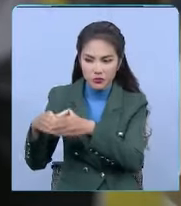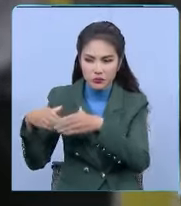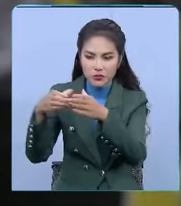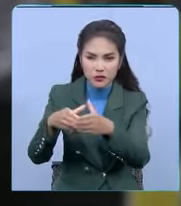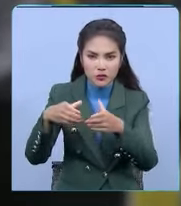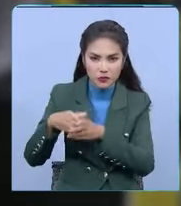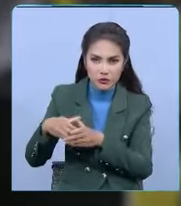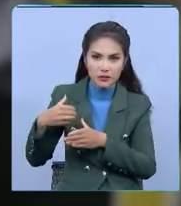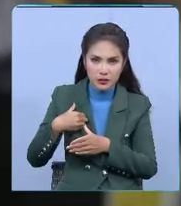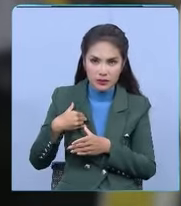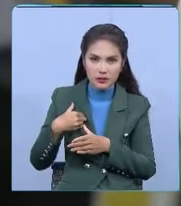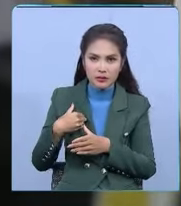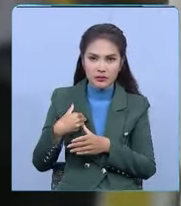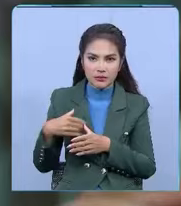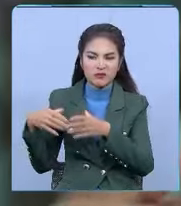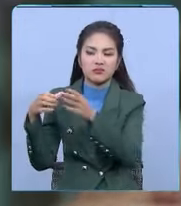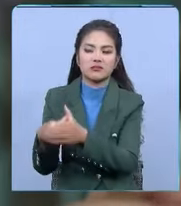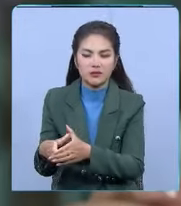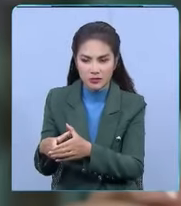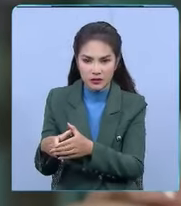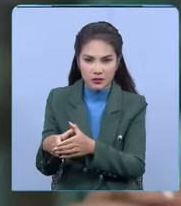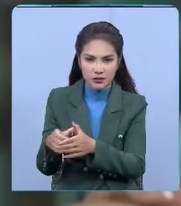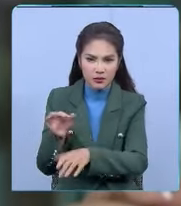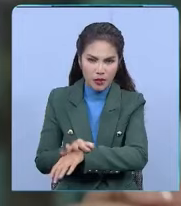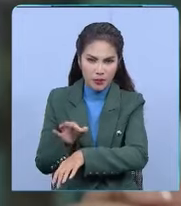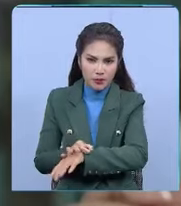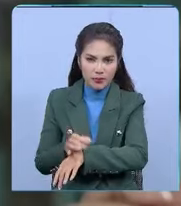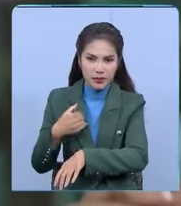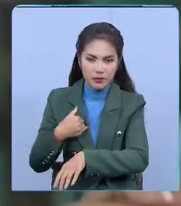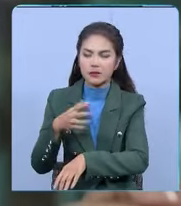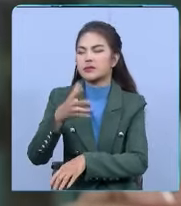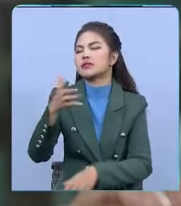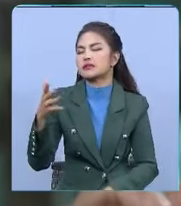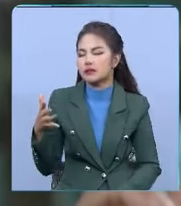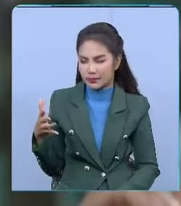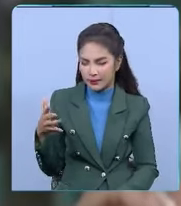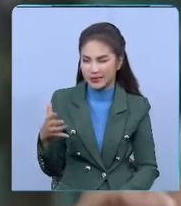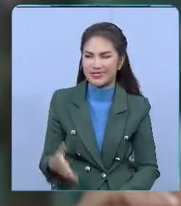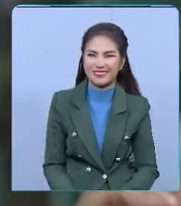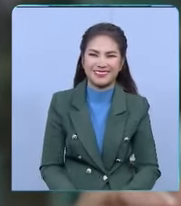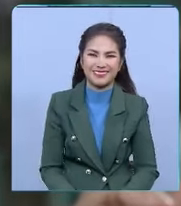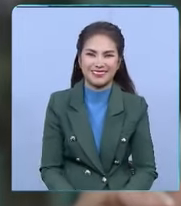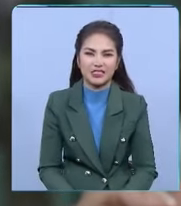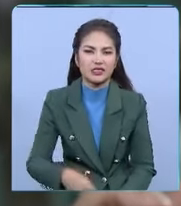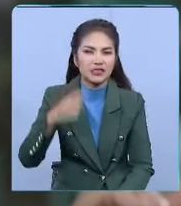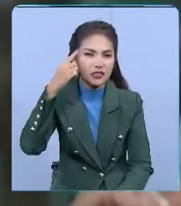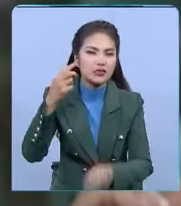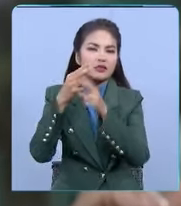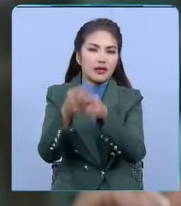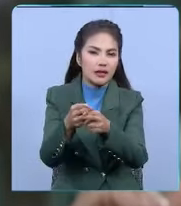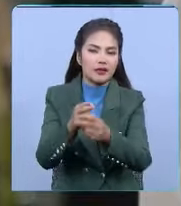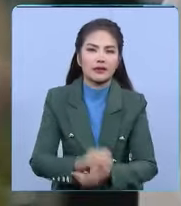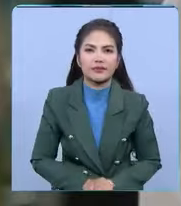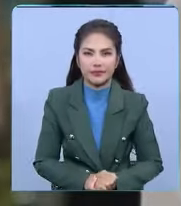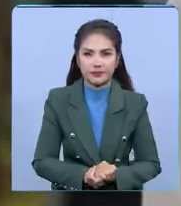ามีฝ่ายบางฝ่ายอยู่กับลุงป้อมไม่เจ ๊งมีใครอยู่กับผมทุกคน เขาก็คิดอยู่เขาเองนะฮะเขา